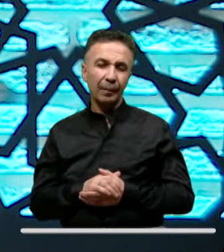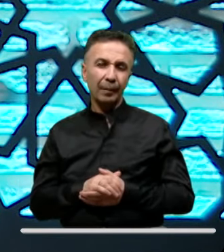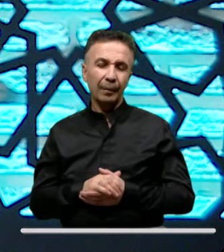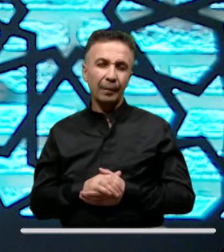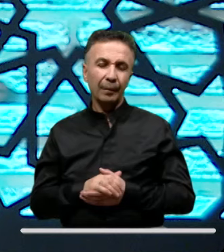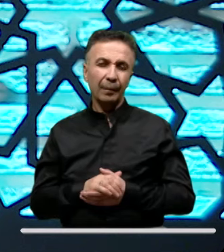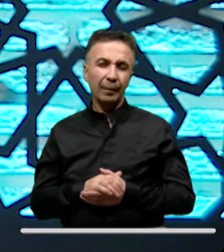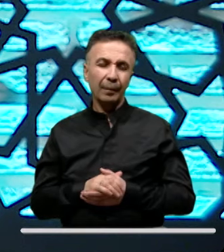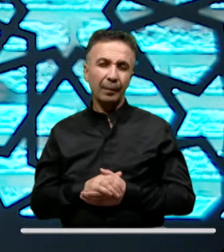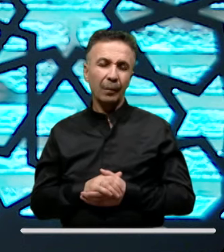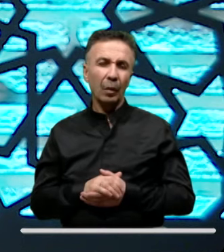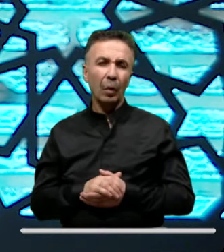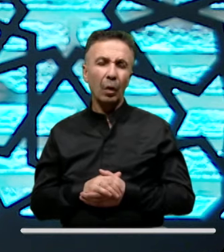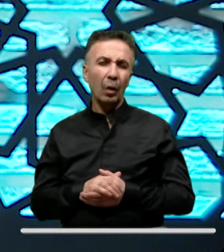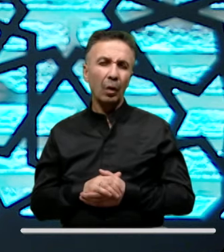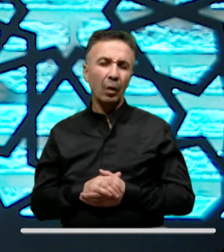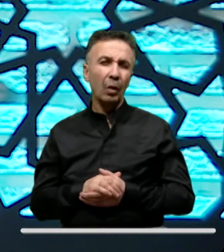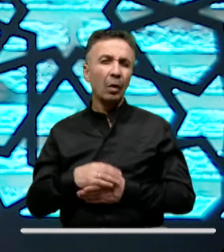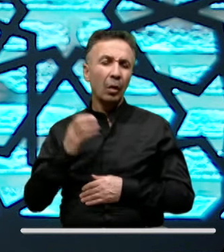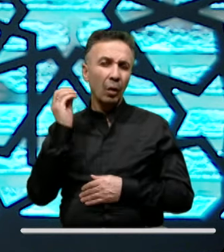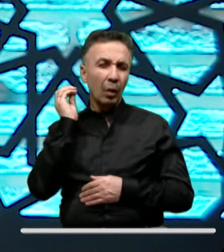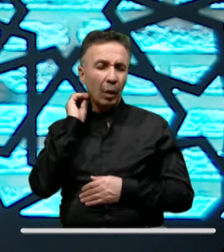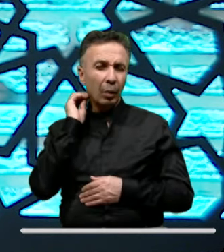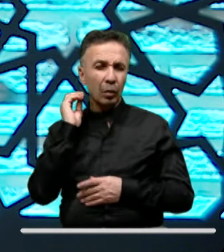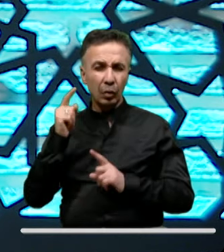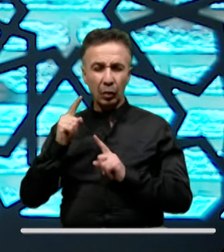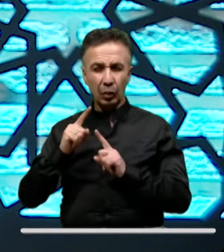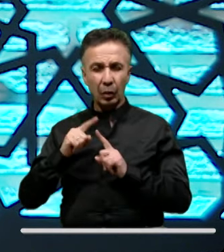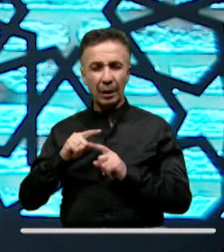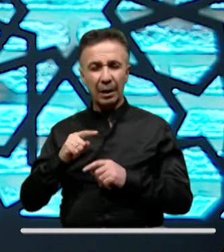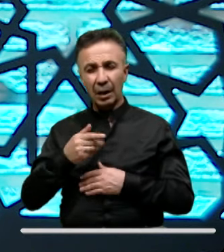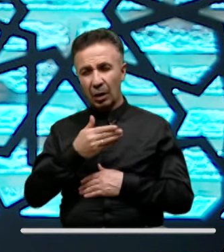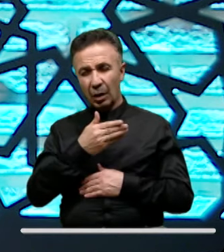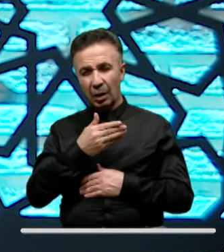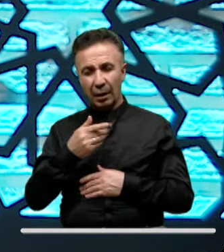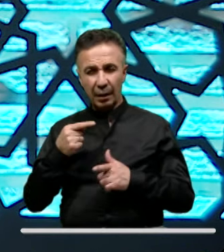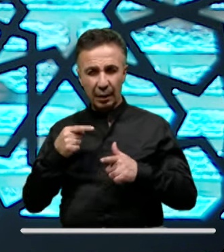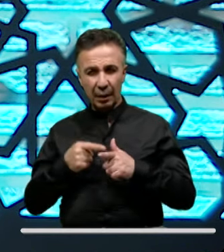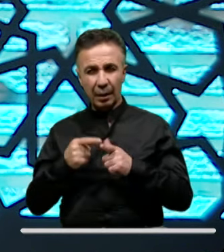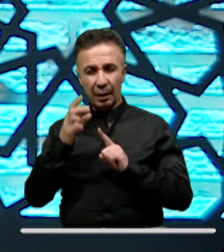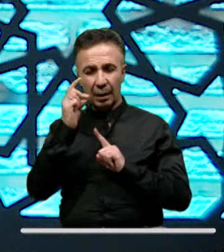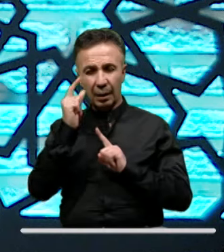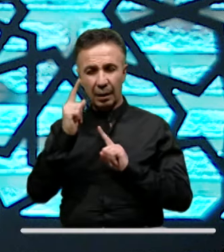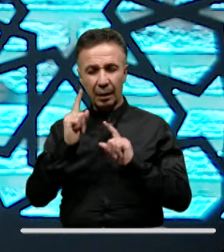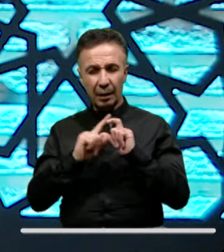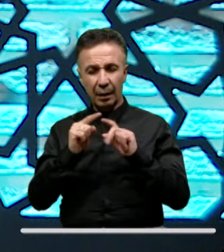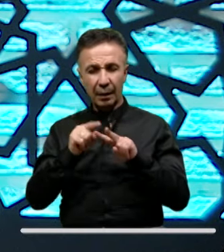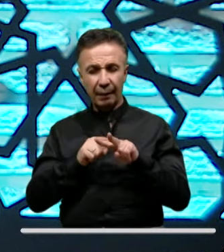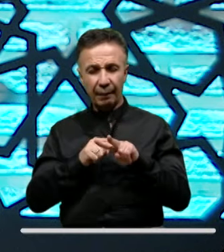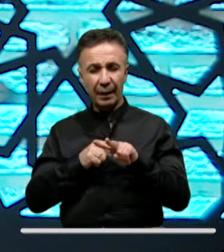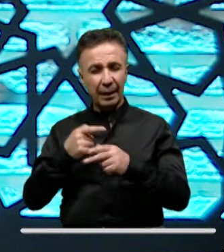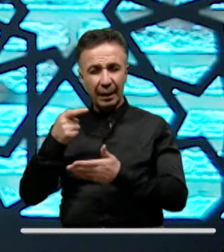O orucu borcunu mesela şeye torunlarına verse mesela torununa geline verse olur